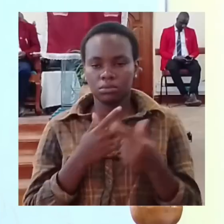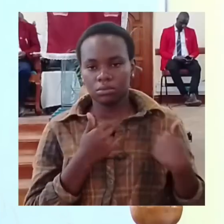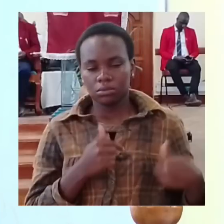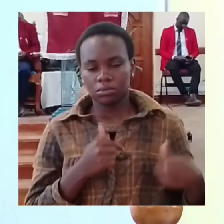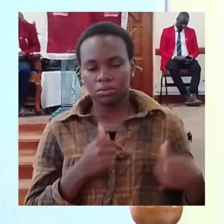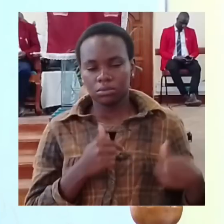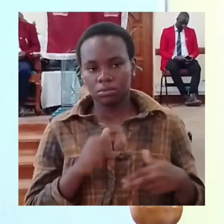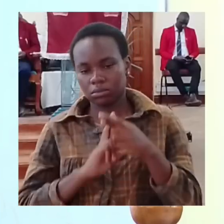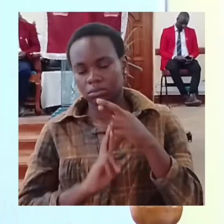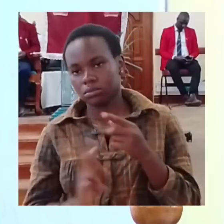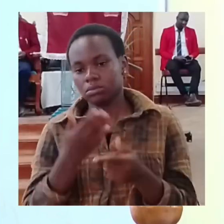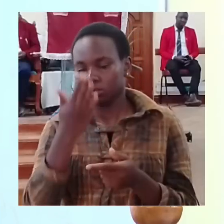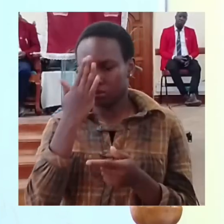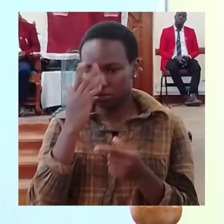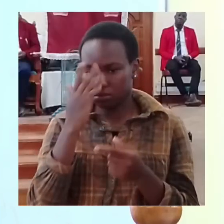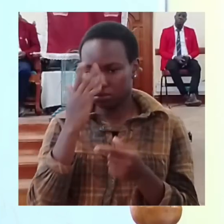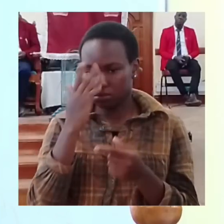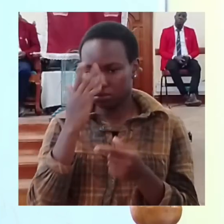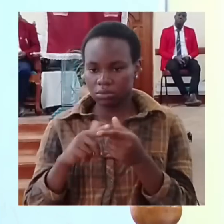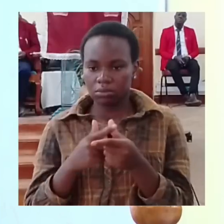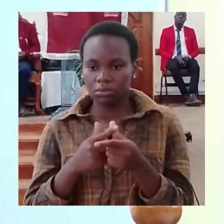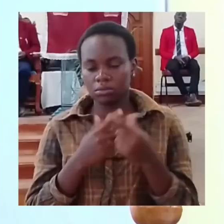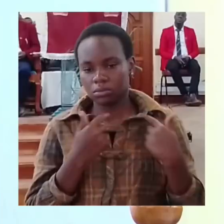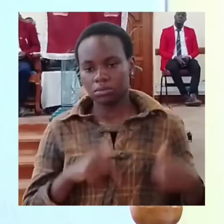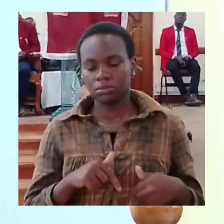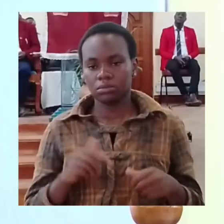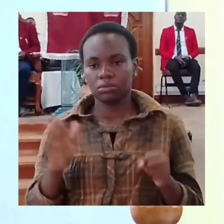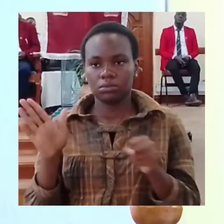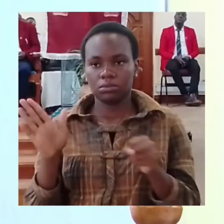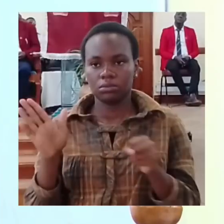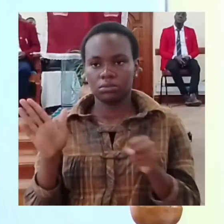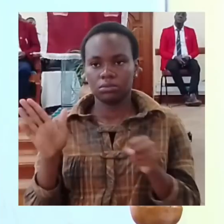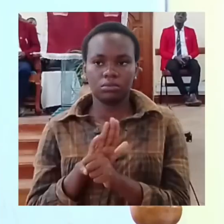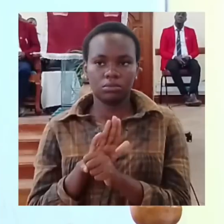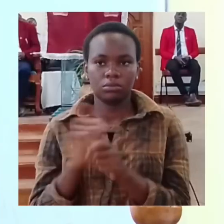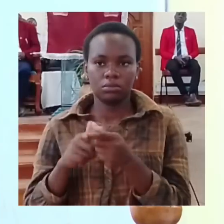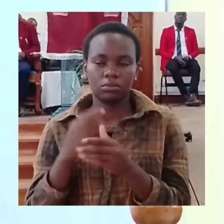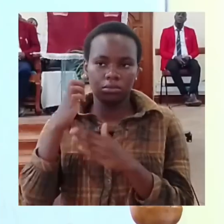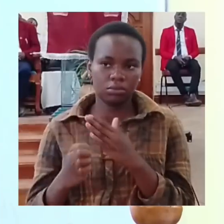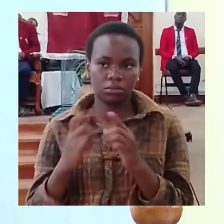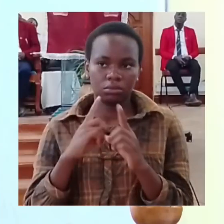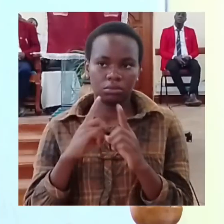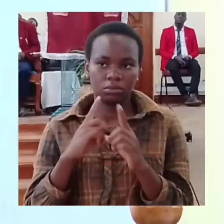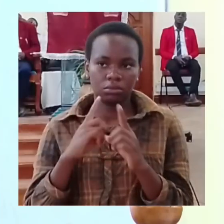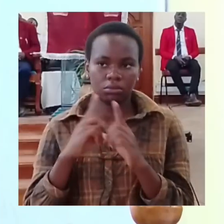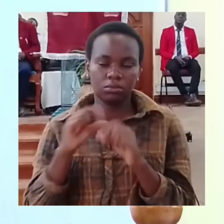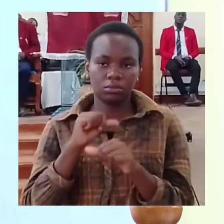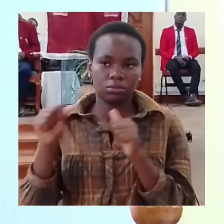nĩ ngoro ya kwĩnyihia, ngoro ĩyo thuthĩku. Na ngĩrĩkĩrĩria tũkerwo atĩrĩrĩ,